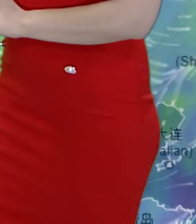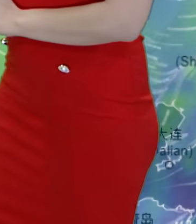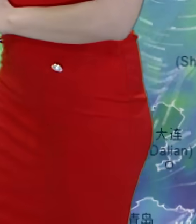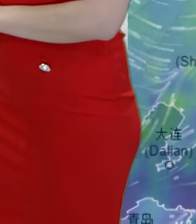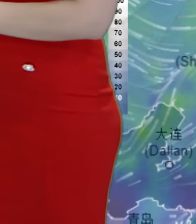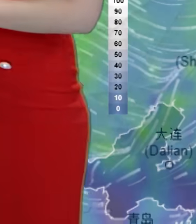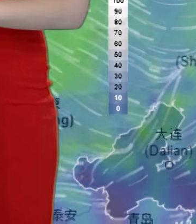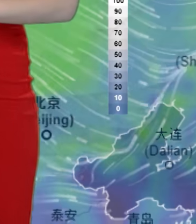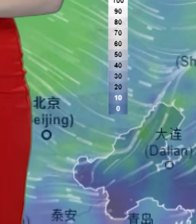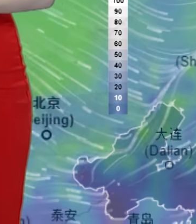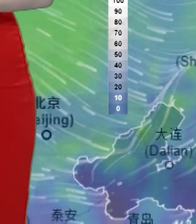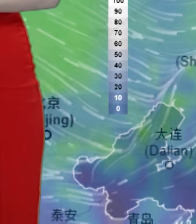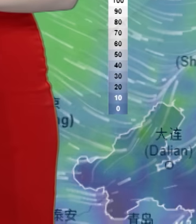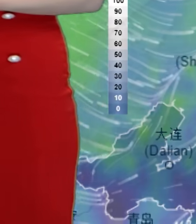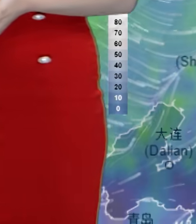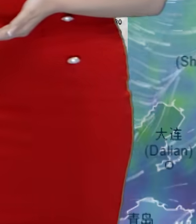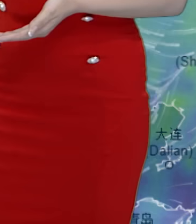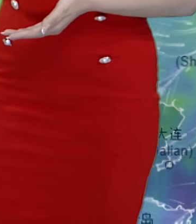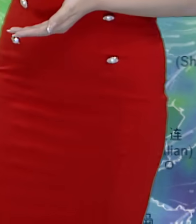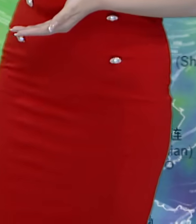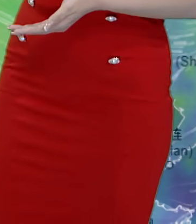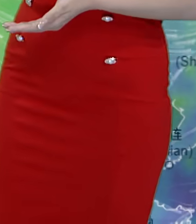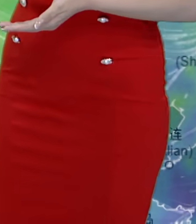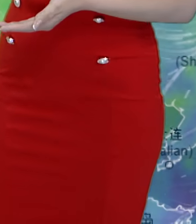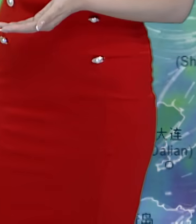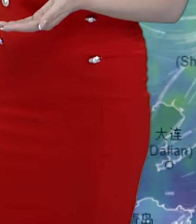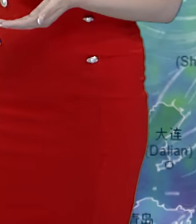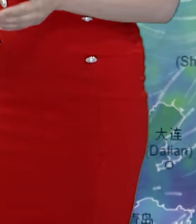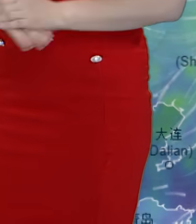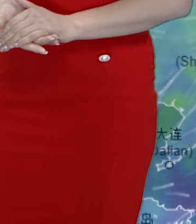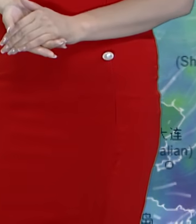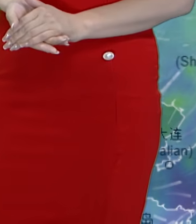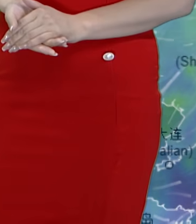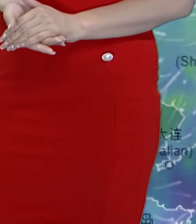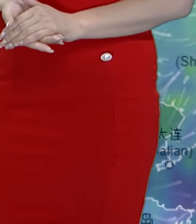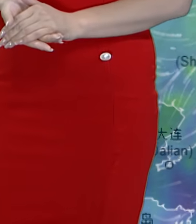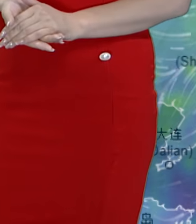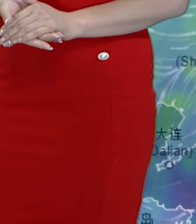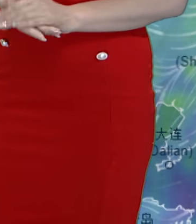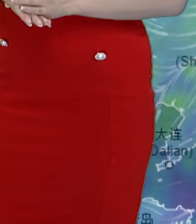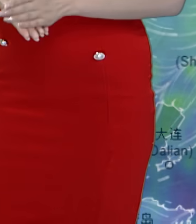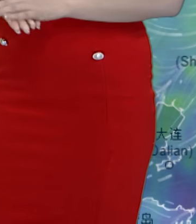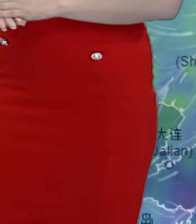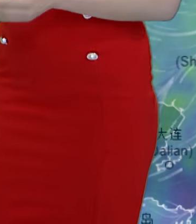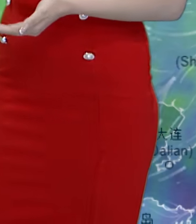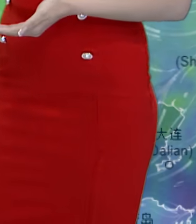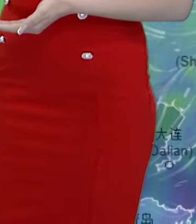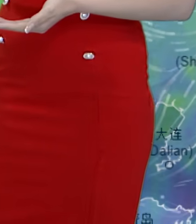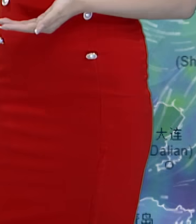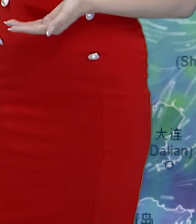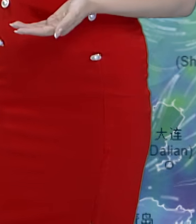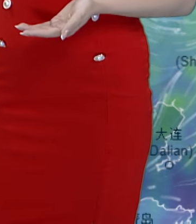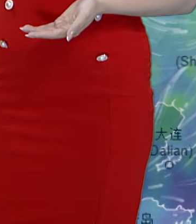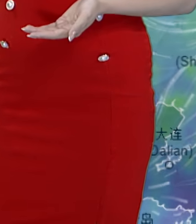хувьд ихэх нутгаараа баруун хойноос чиглэлтэйгээр секундэд 7-12 метр хүрч салхилах хэдий ч нутгийн зарим газраар салхи секундэд